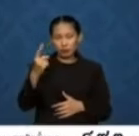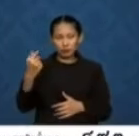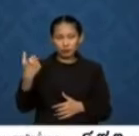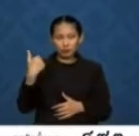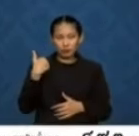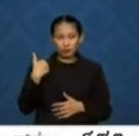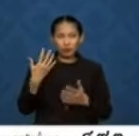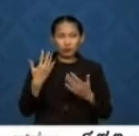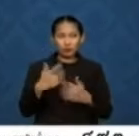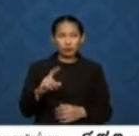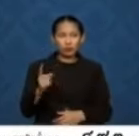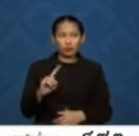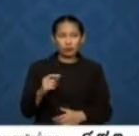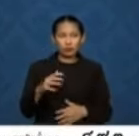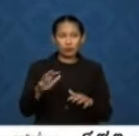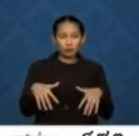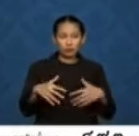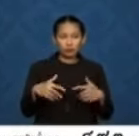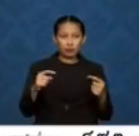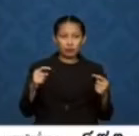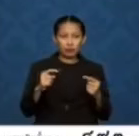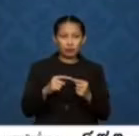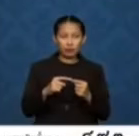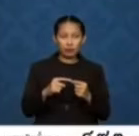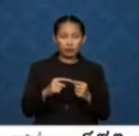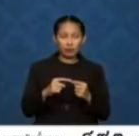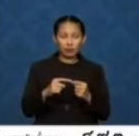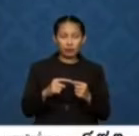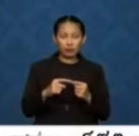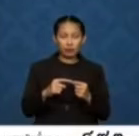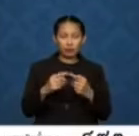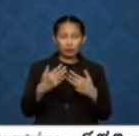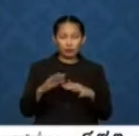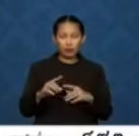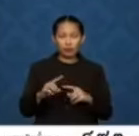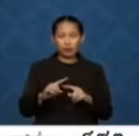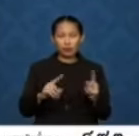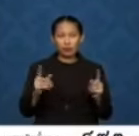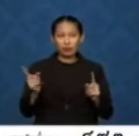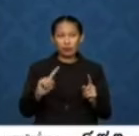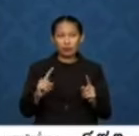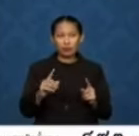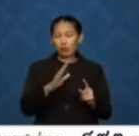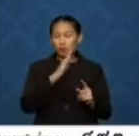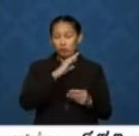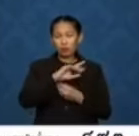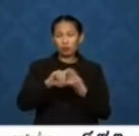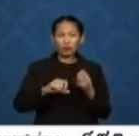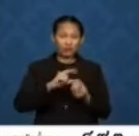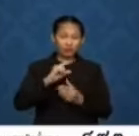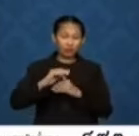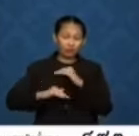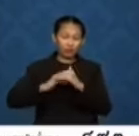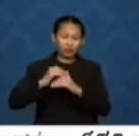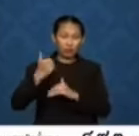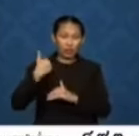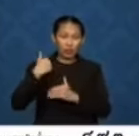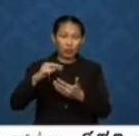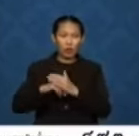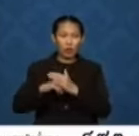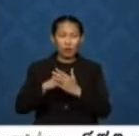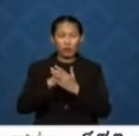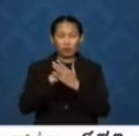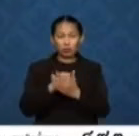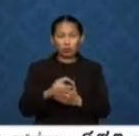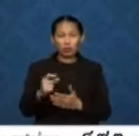อนนอกจากที่จะมีรายได้ในทางตรงแล้วค่ะแต่อีกทางหนึ่งผลจากความเฟื่องฟูของธุรกิจบ้านนกนี้ยังจะช่วยสร้าง